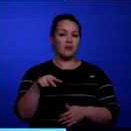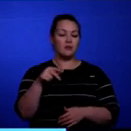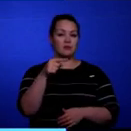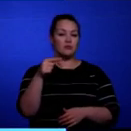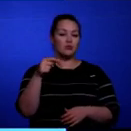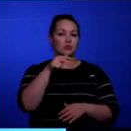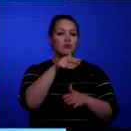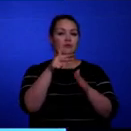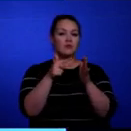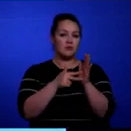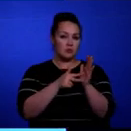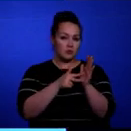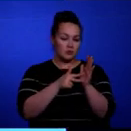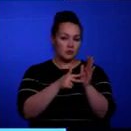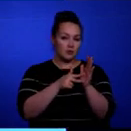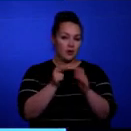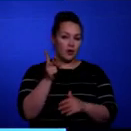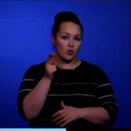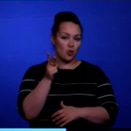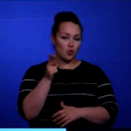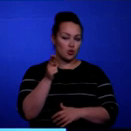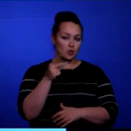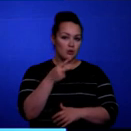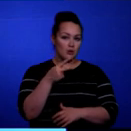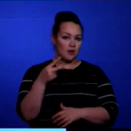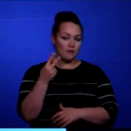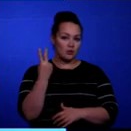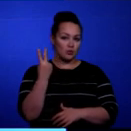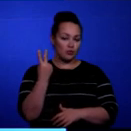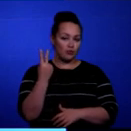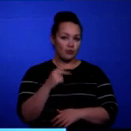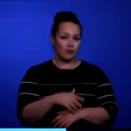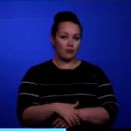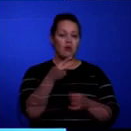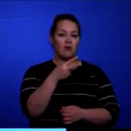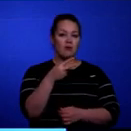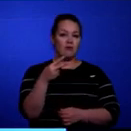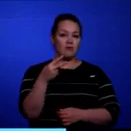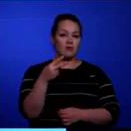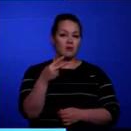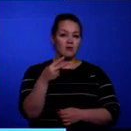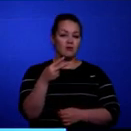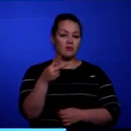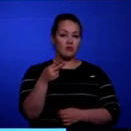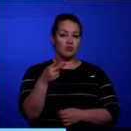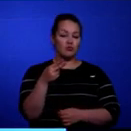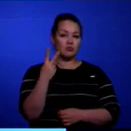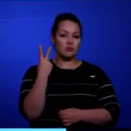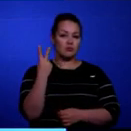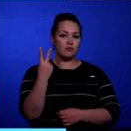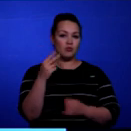18 наши ножницы равной двум ну и теперь вспоминаем ножницы двум